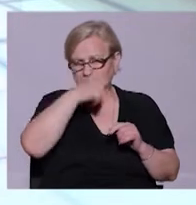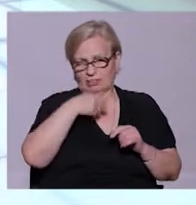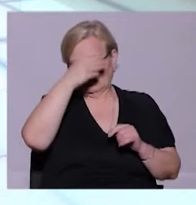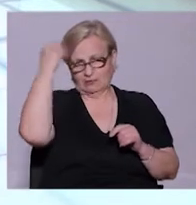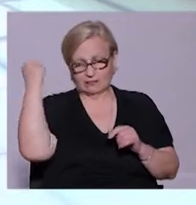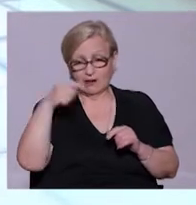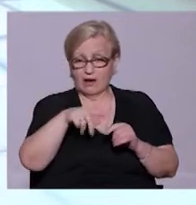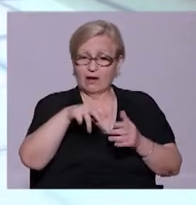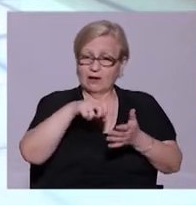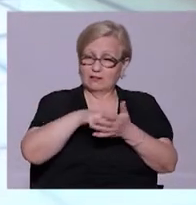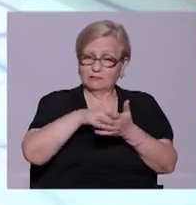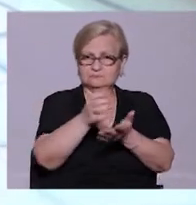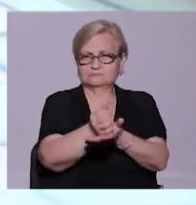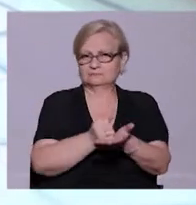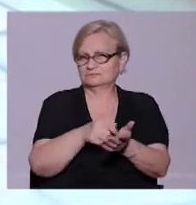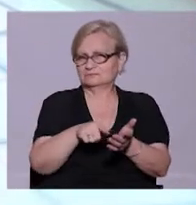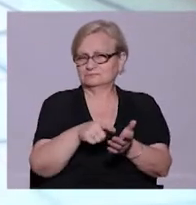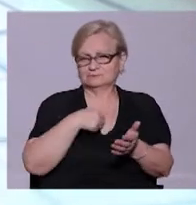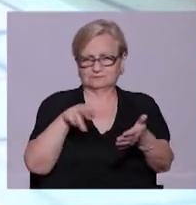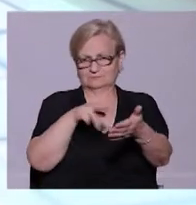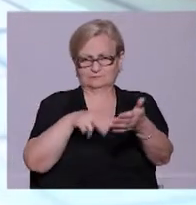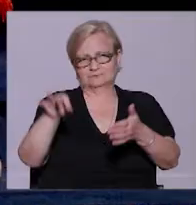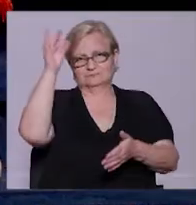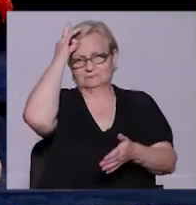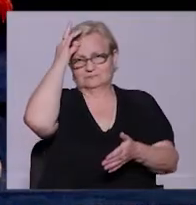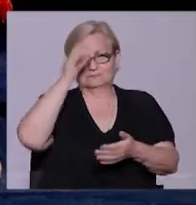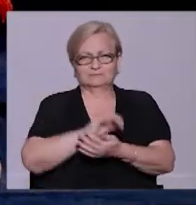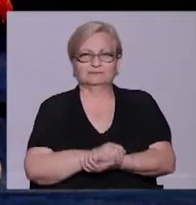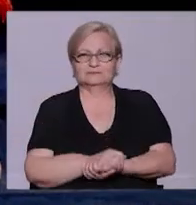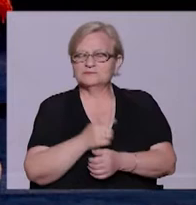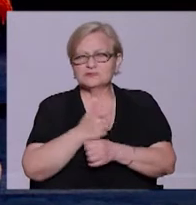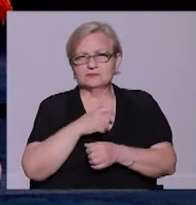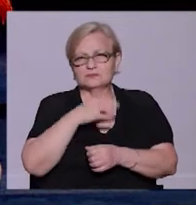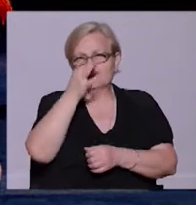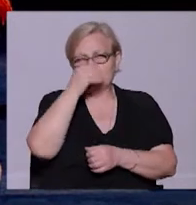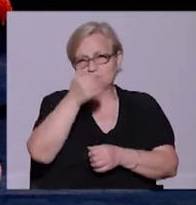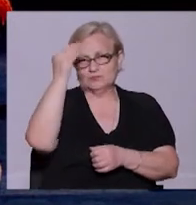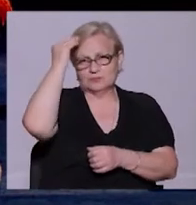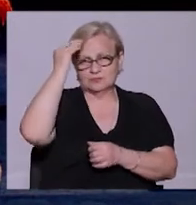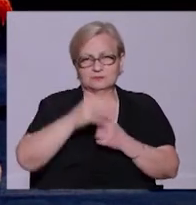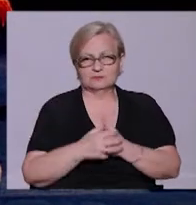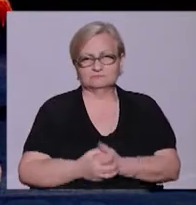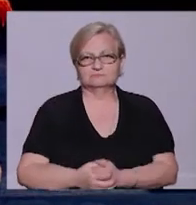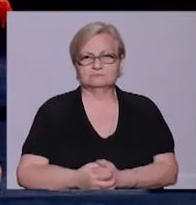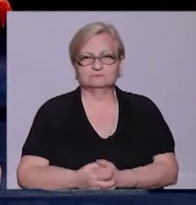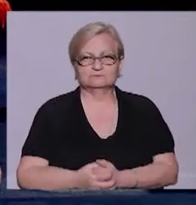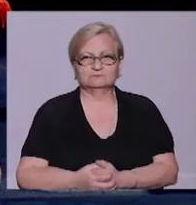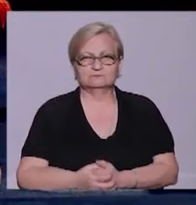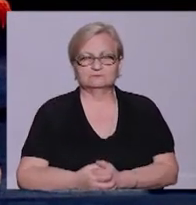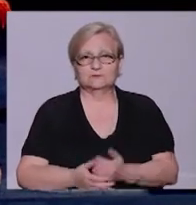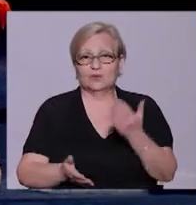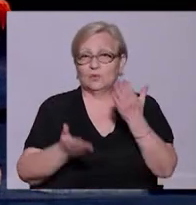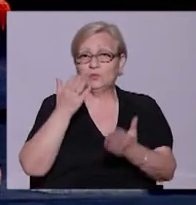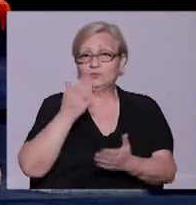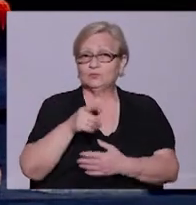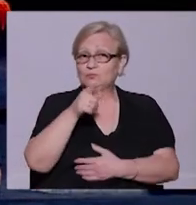ჩემი წერილი კი ამას გამახსენებს. მე ეს იდეა ძალიან მომწონს. თუ თქვენც